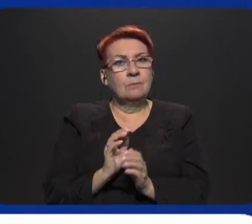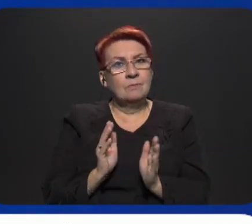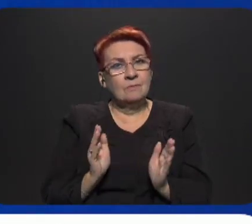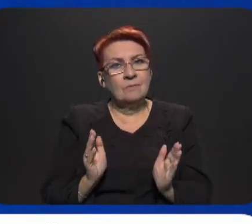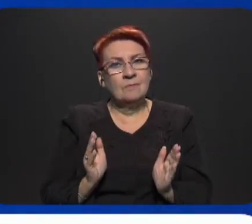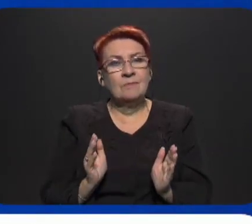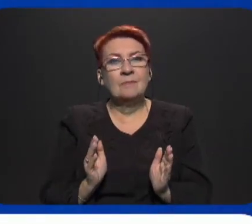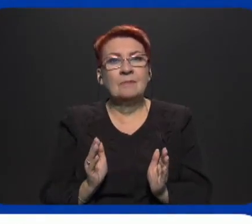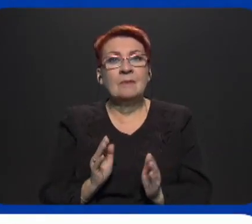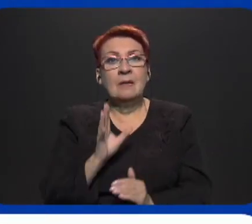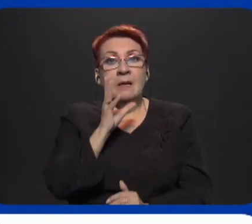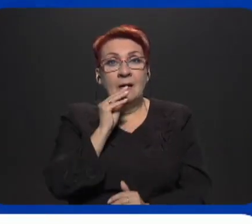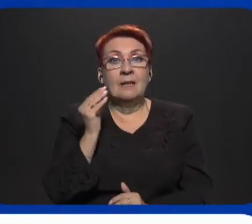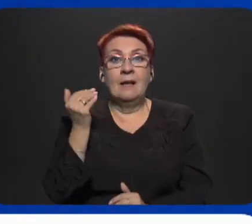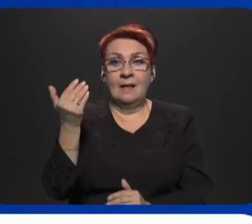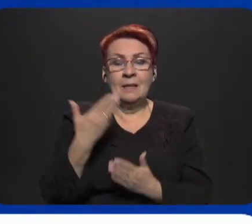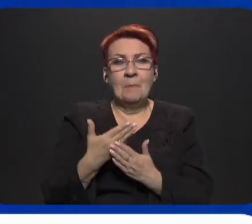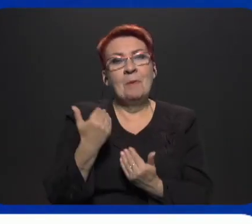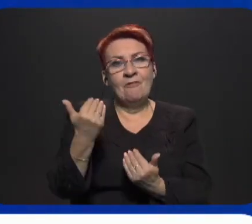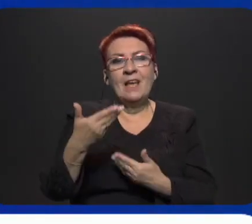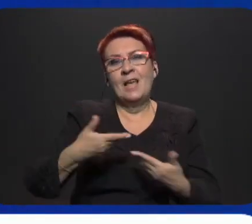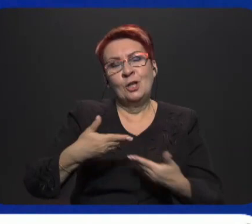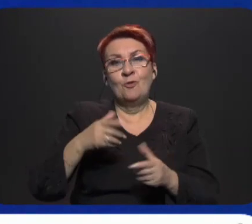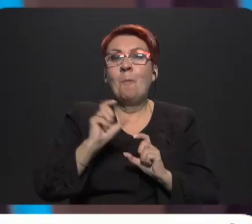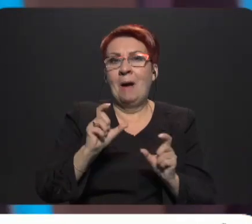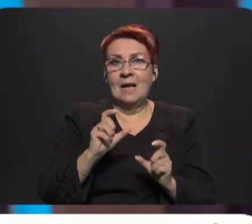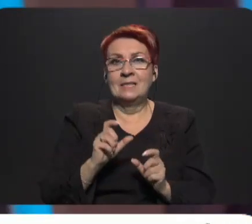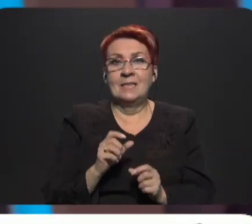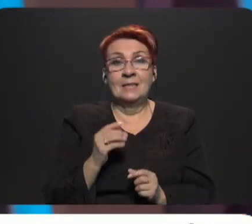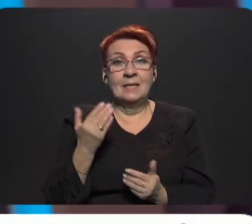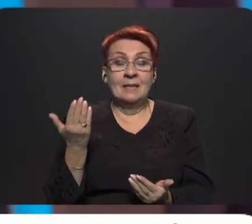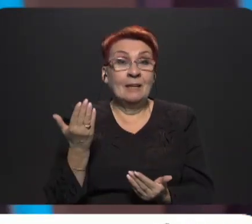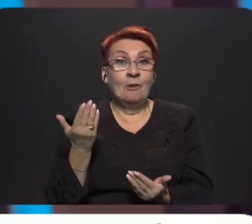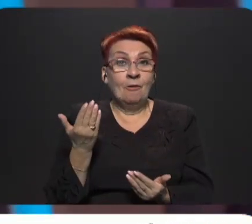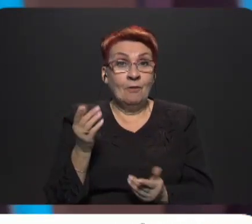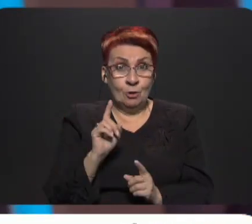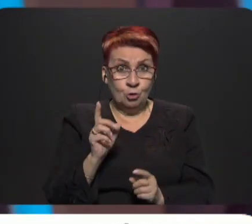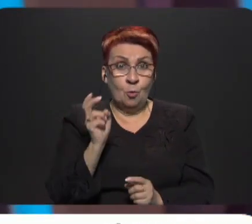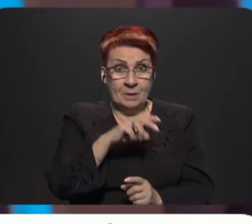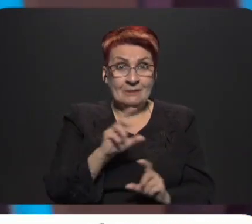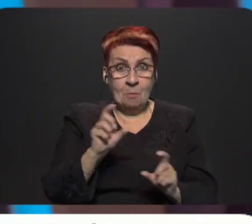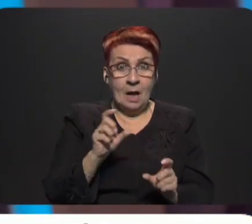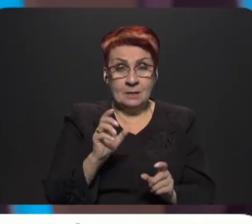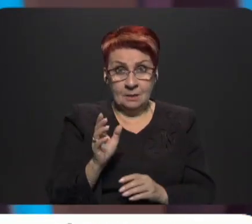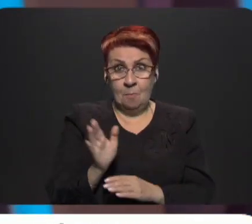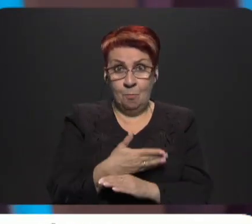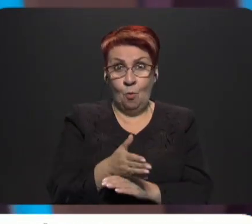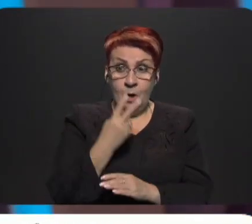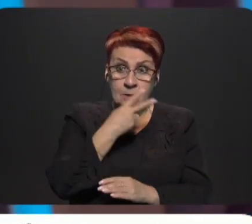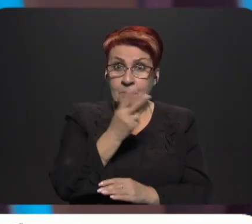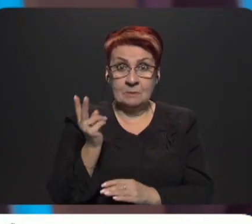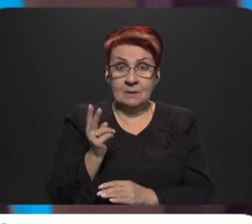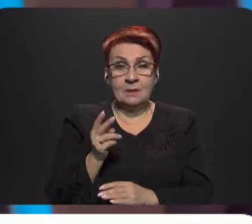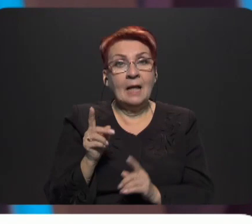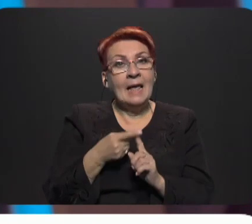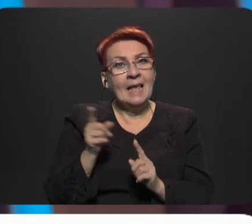вот когда вы идете в магазин, да, вы для чего идете? Угу. Просто прогуляться или что-то там